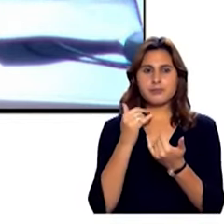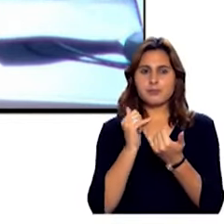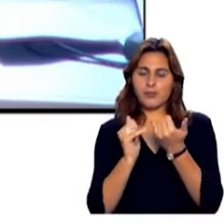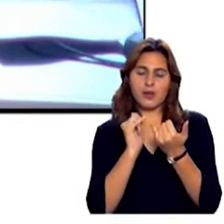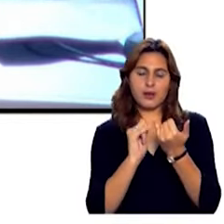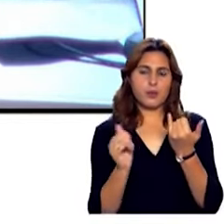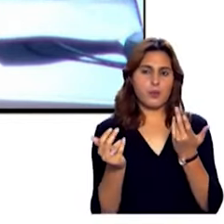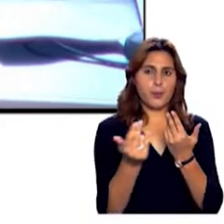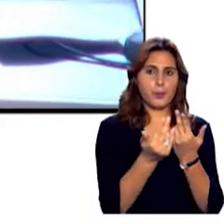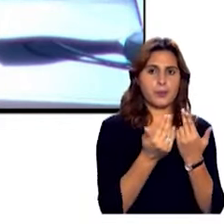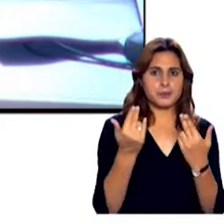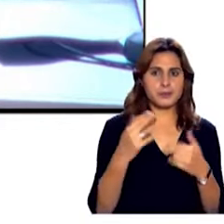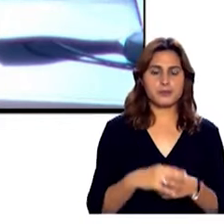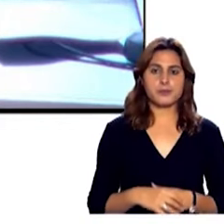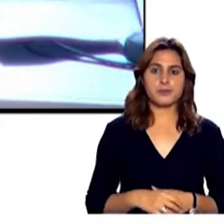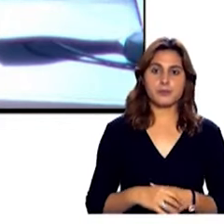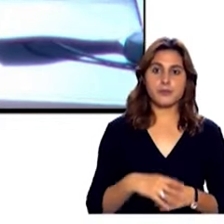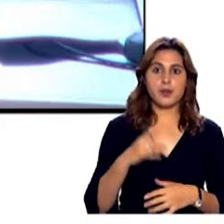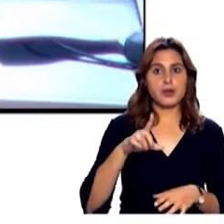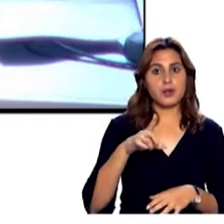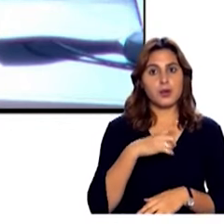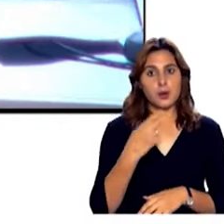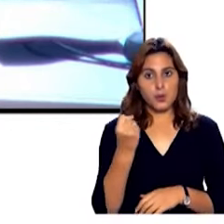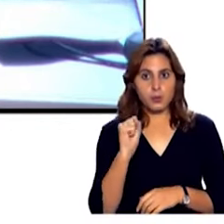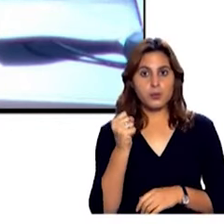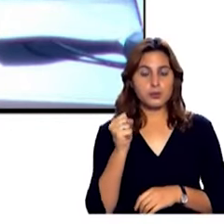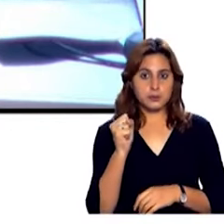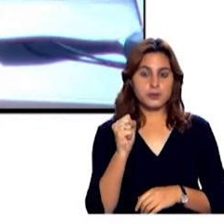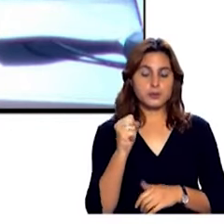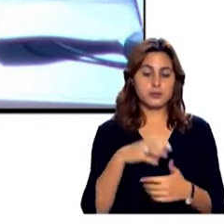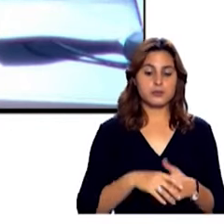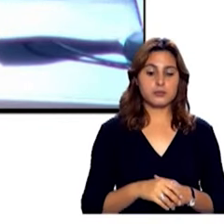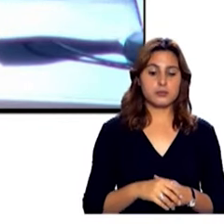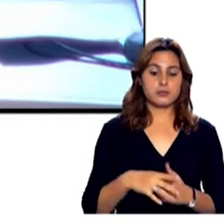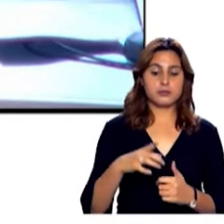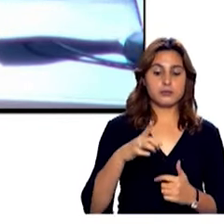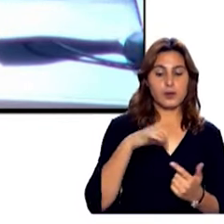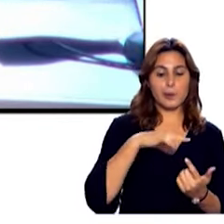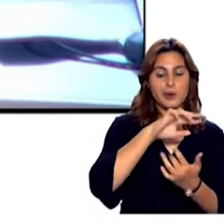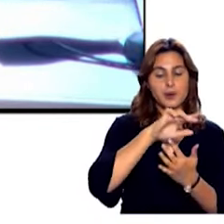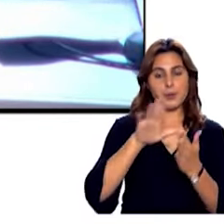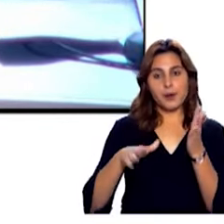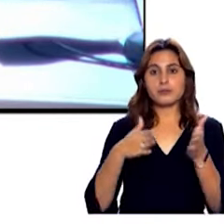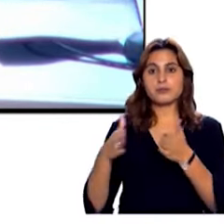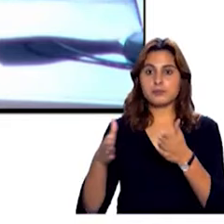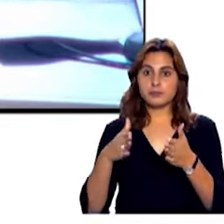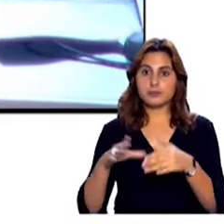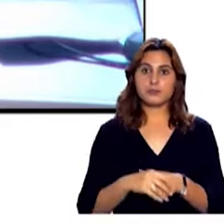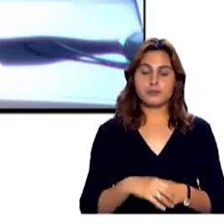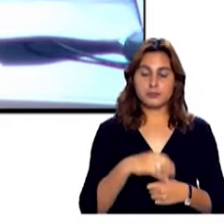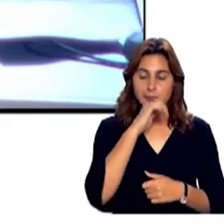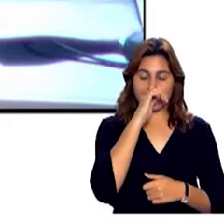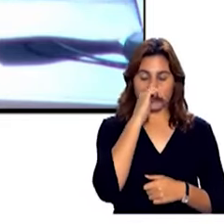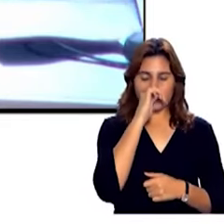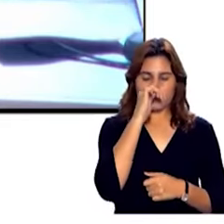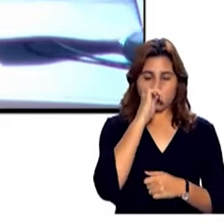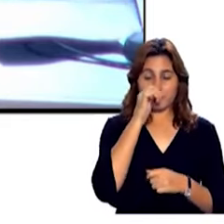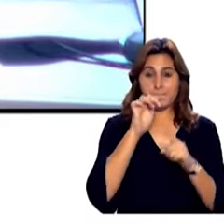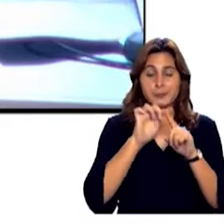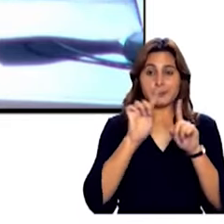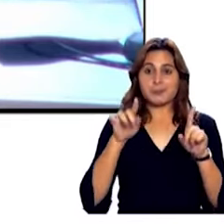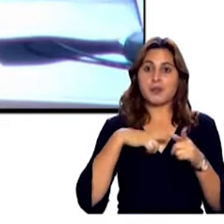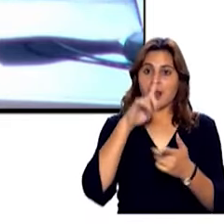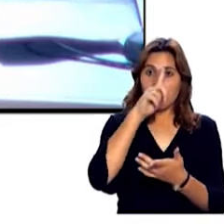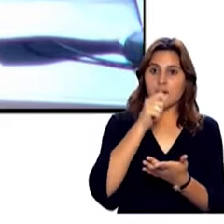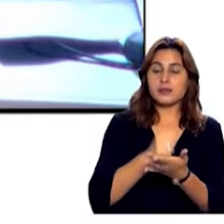prendre le même même temps mais la seule différence c'est que l'arrêt n'est pas motivé donc ce circuit Court